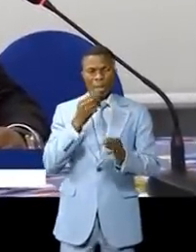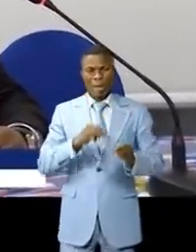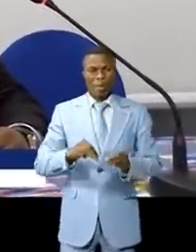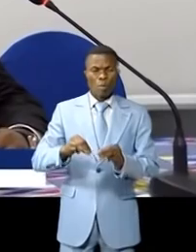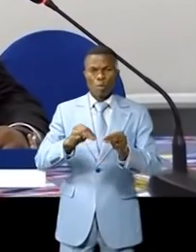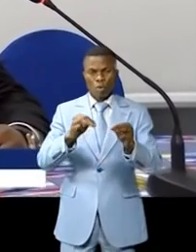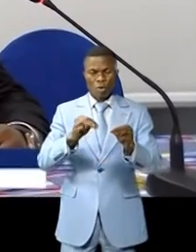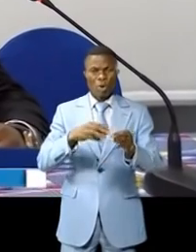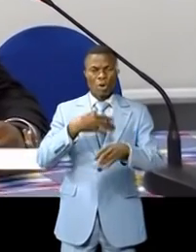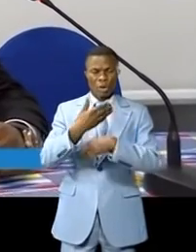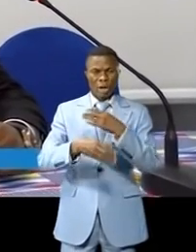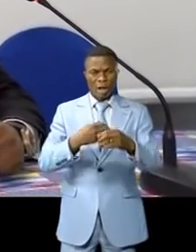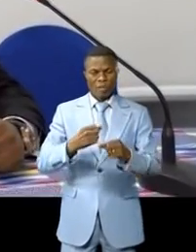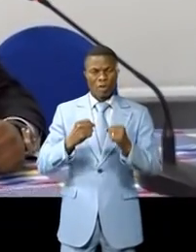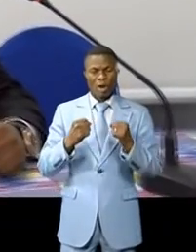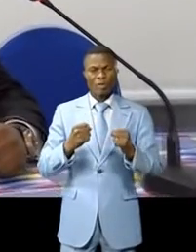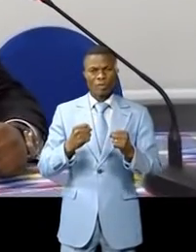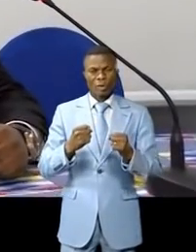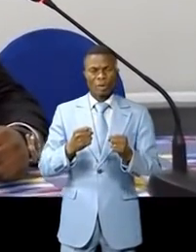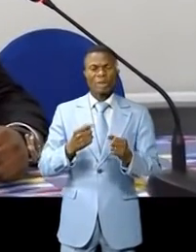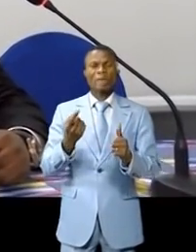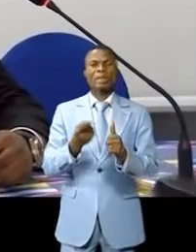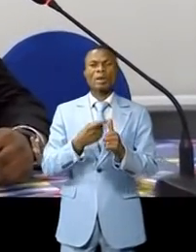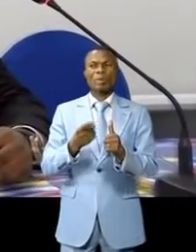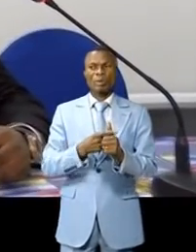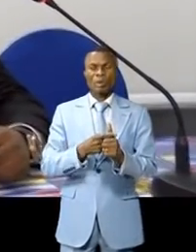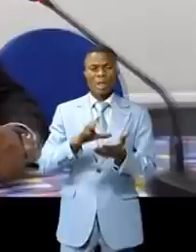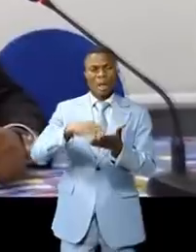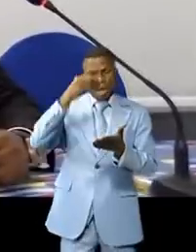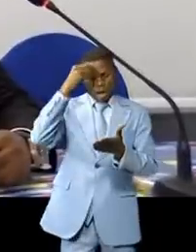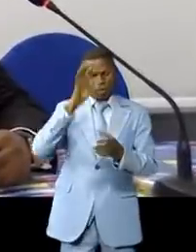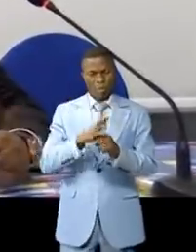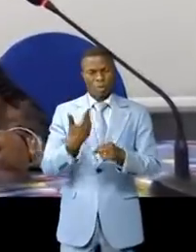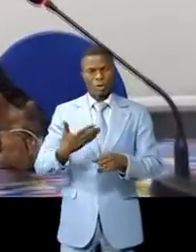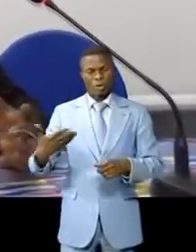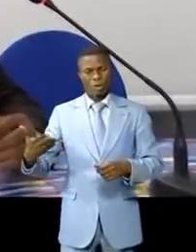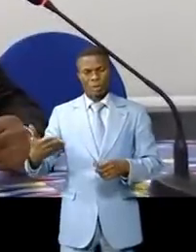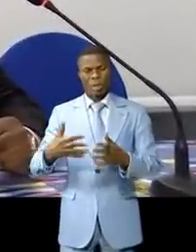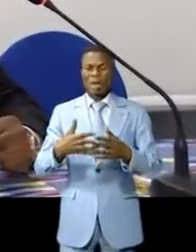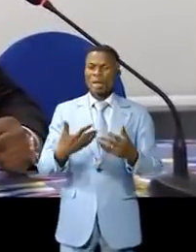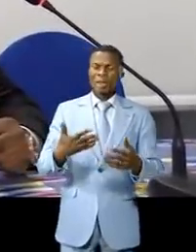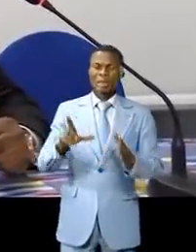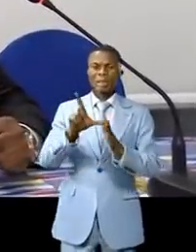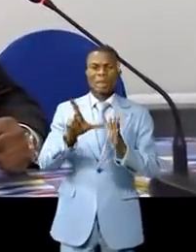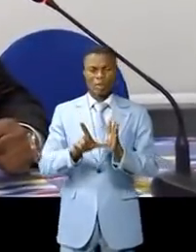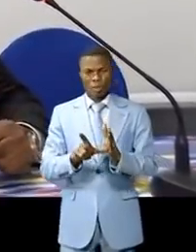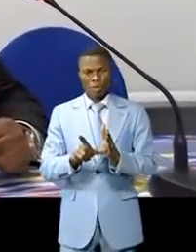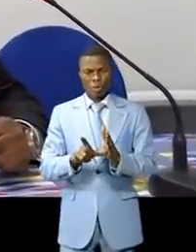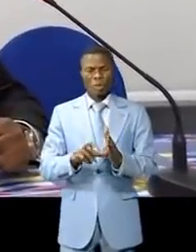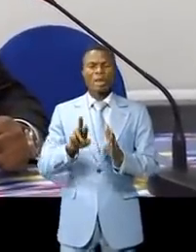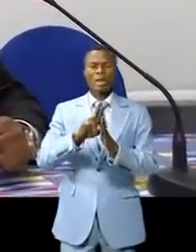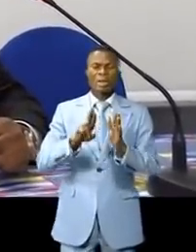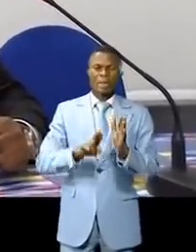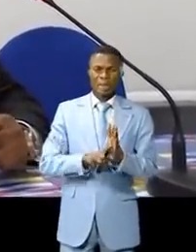de ménager notre monture, c'est de nous équiper en principes légaux et